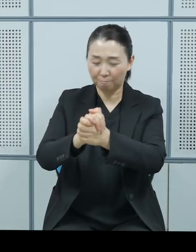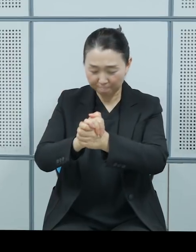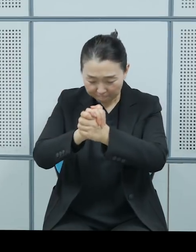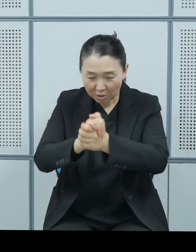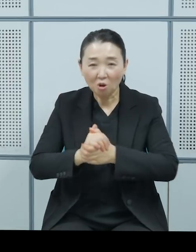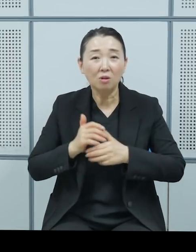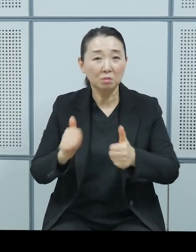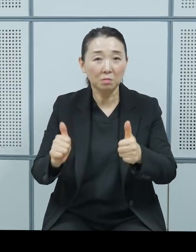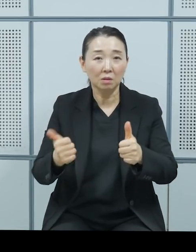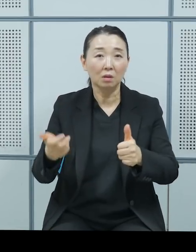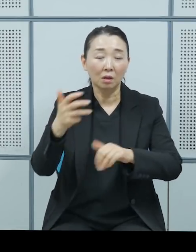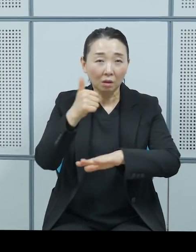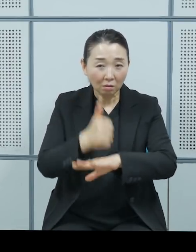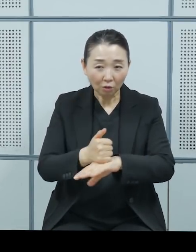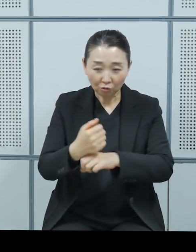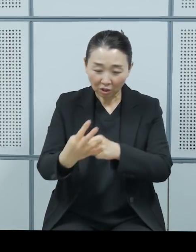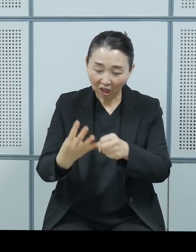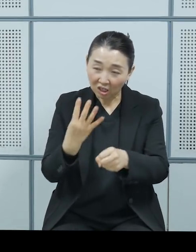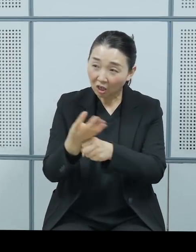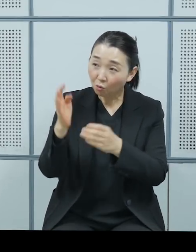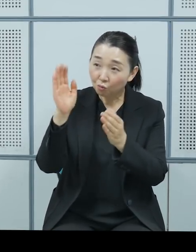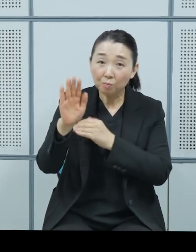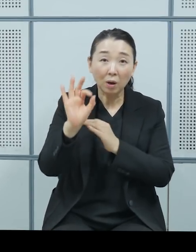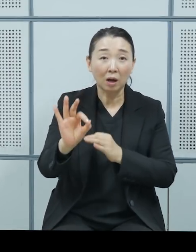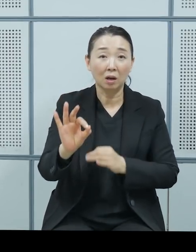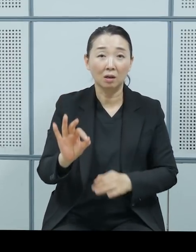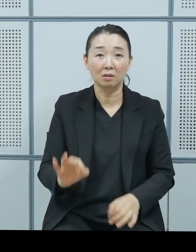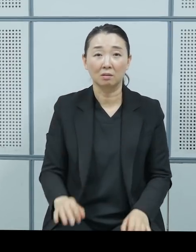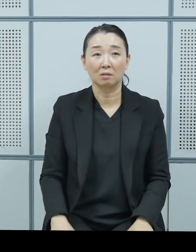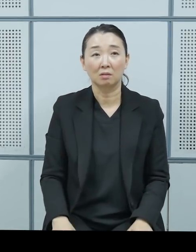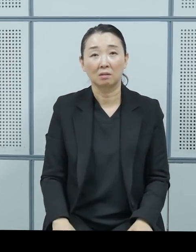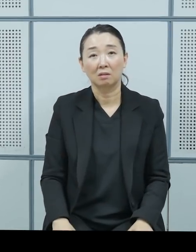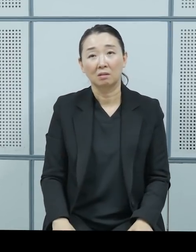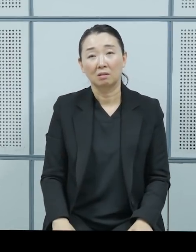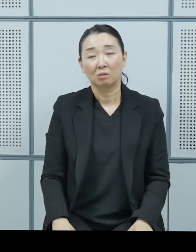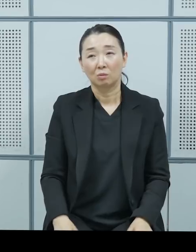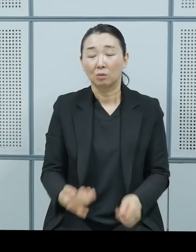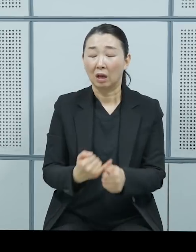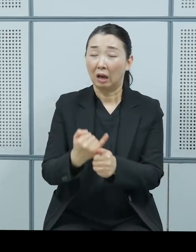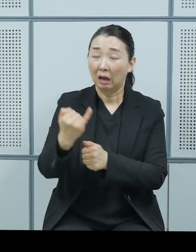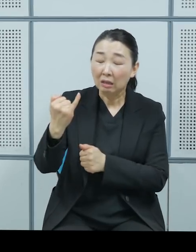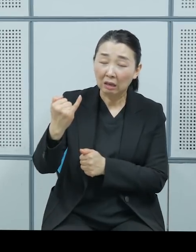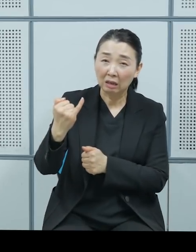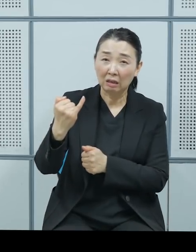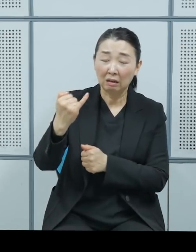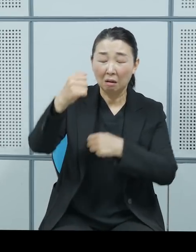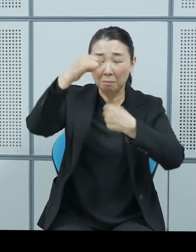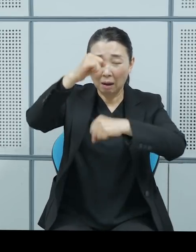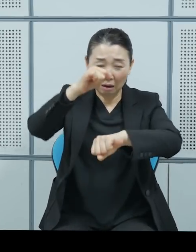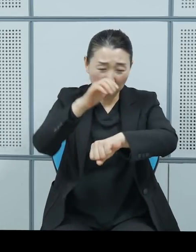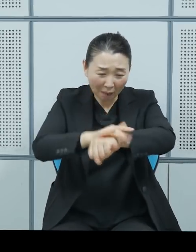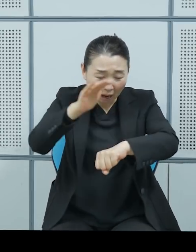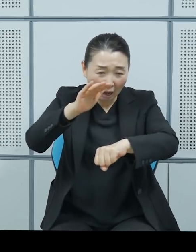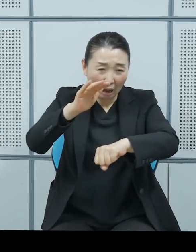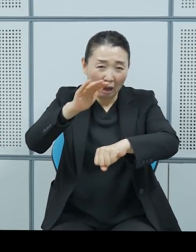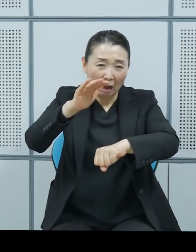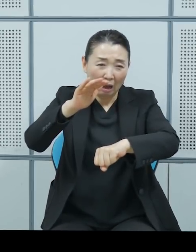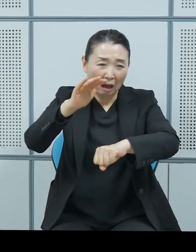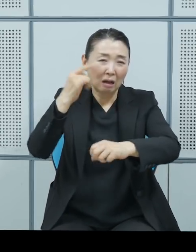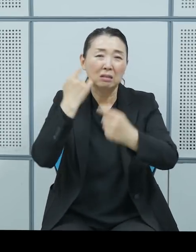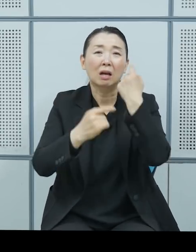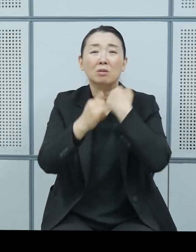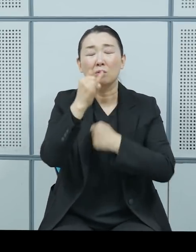전념했는데 예. 나중에 한 4년 뒤에 이제 화상을 입어서 두 번째 어려움을 겪거든요. 네.